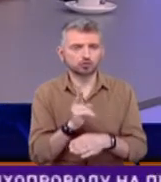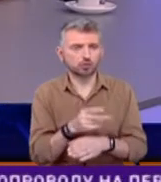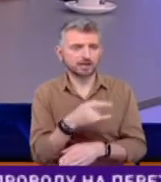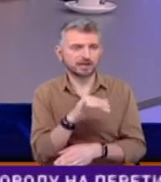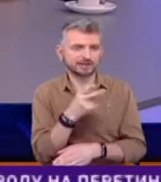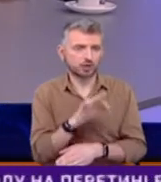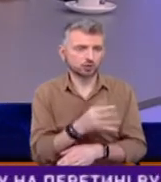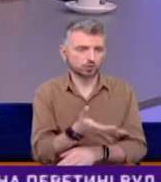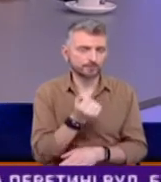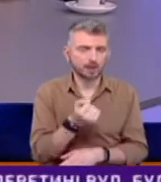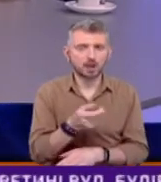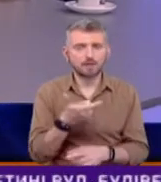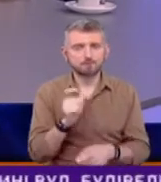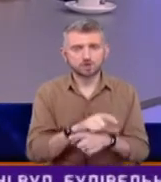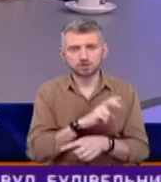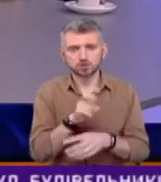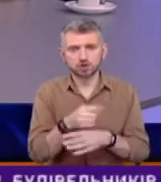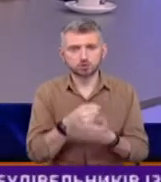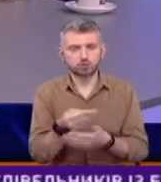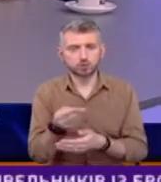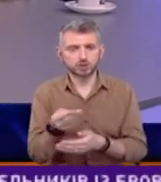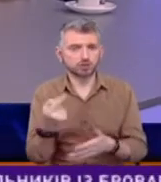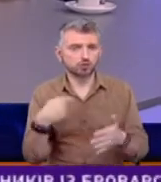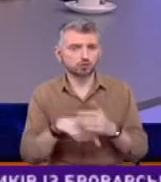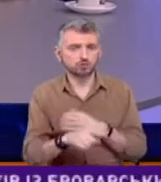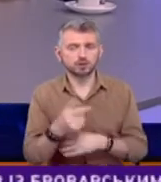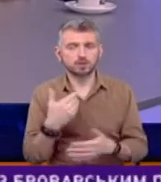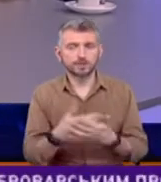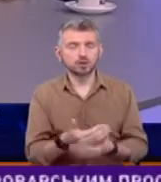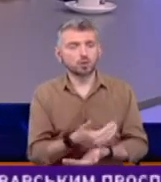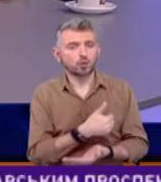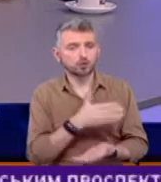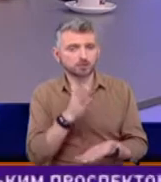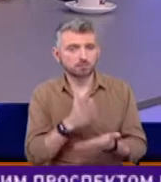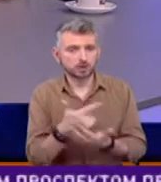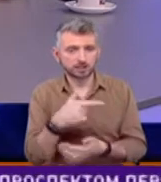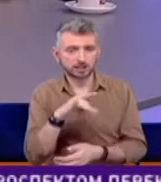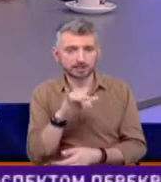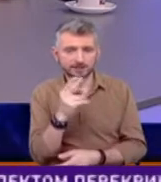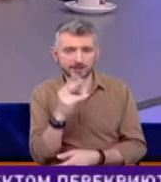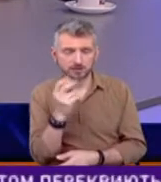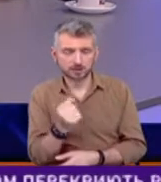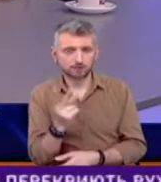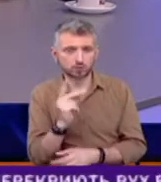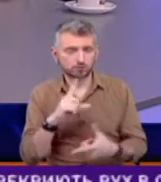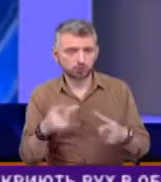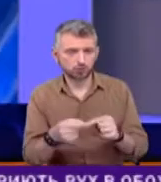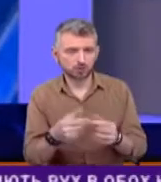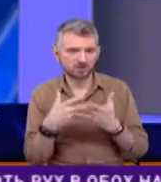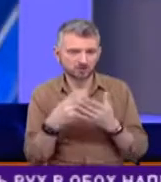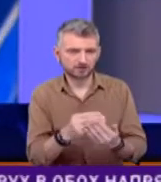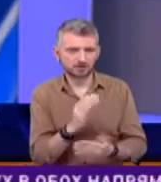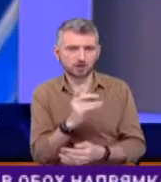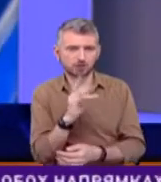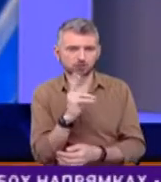Гриценка, але все-таки більшість пішла до Порошенка. Тому от хочете мати Гриценка в другому турі, тисніть на Вакарчука,